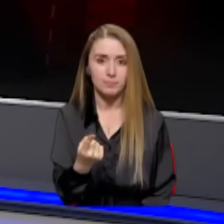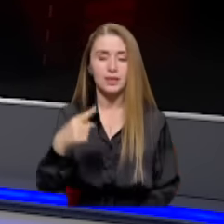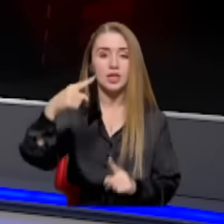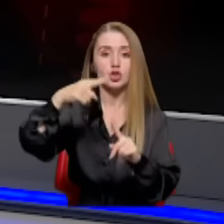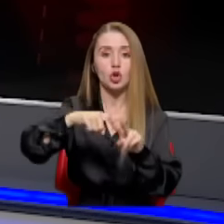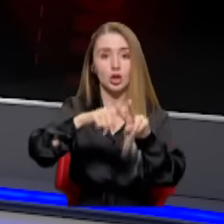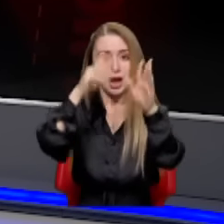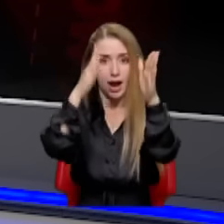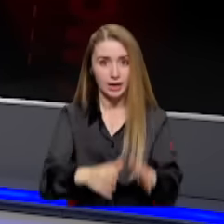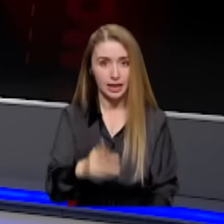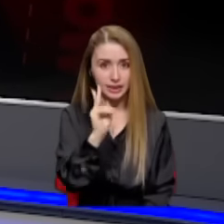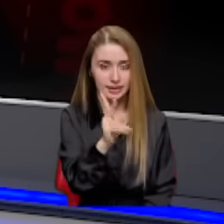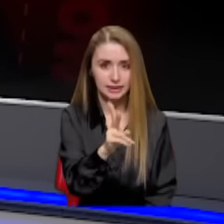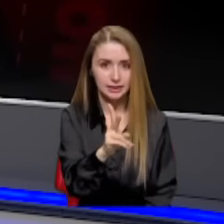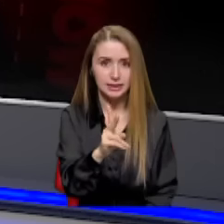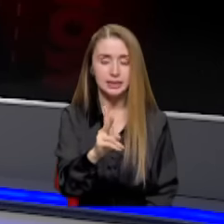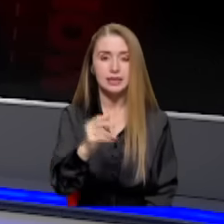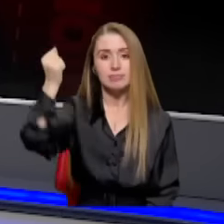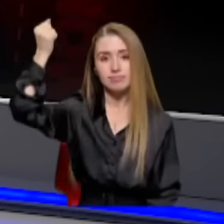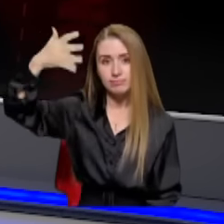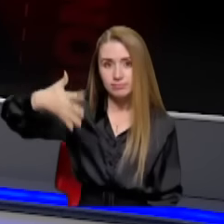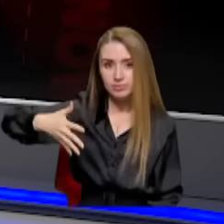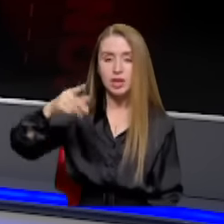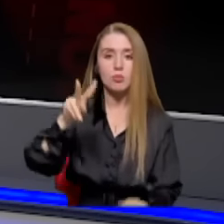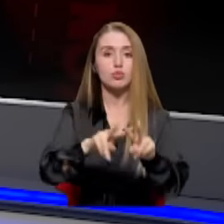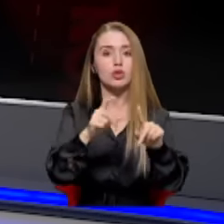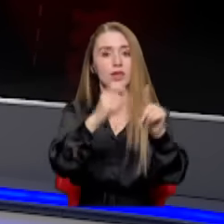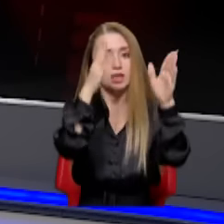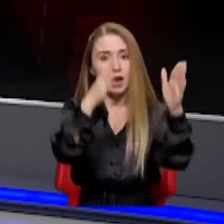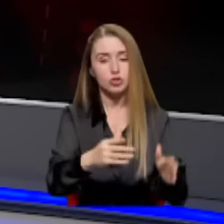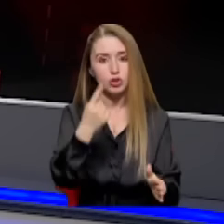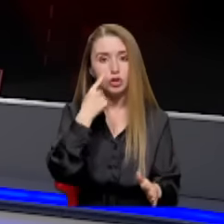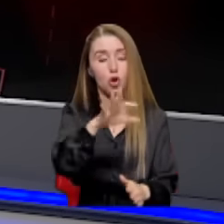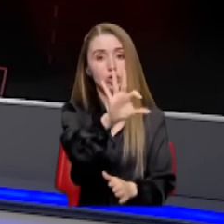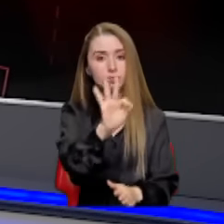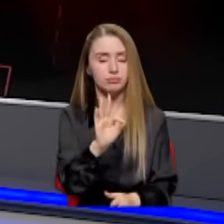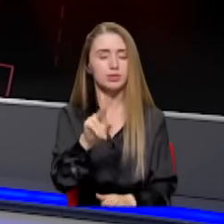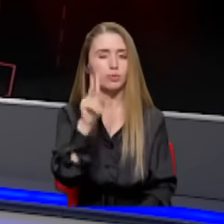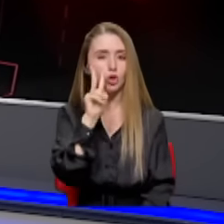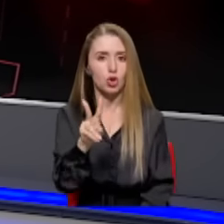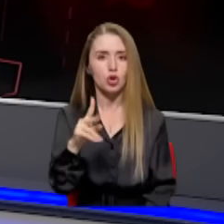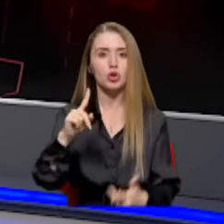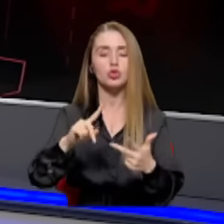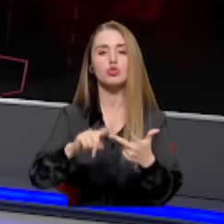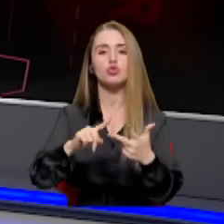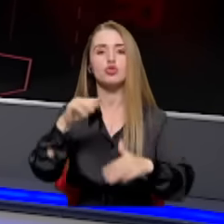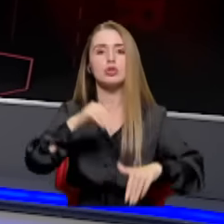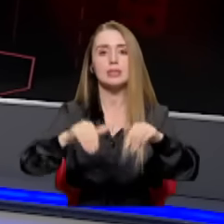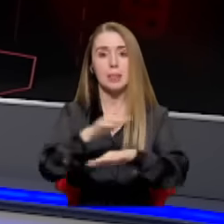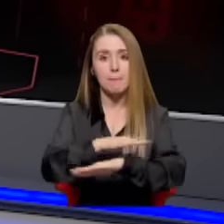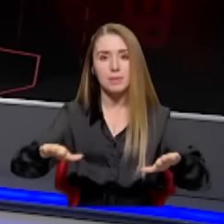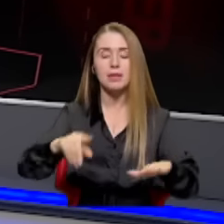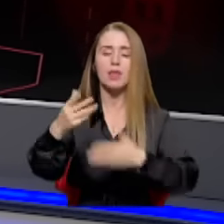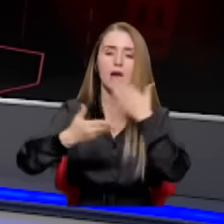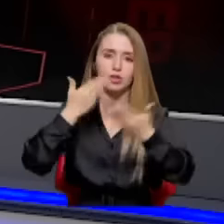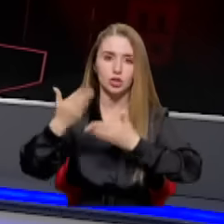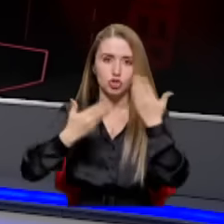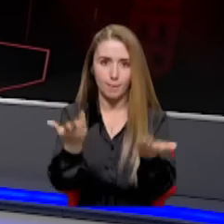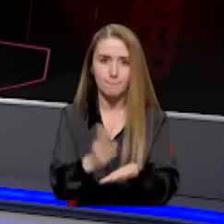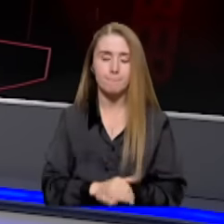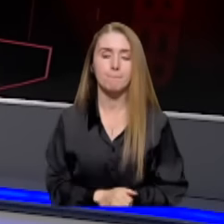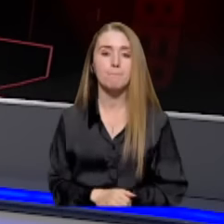Tolga Akalın'ın delegeleri Musavat Dervişoğlu'nu tercih etti gibi gözüküyor. Üçüncü tur oylamada biterse sizlerle